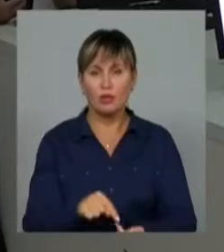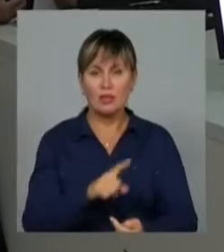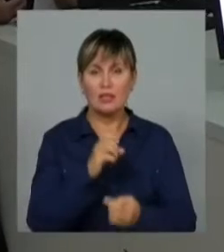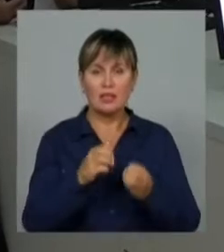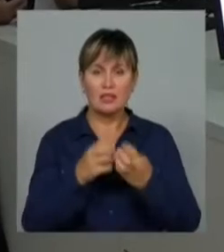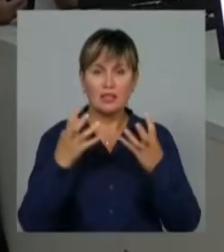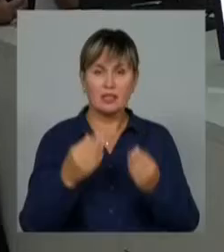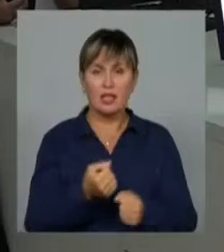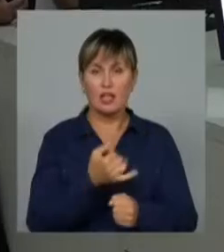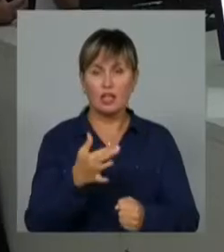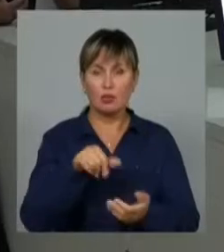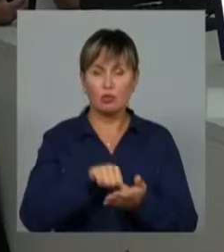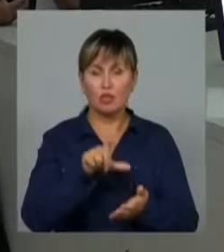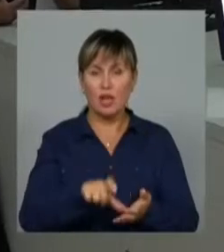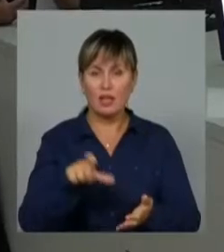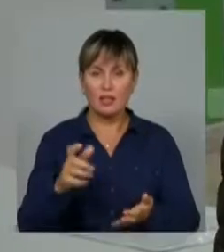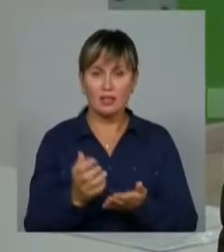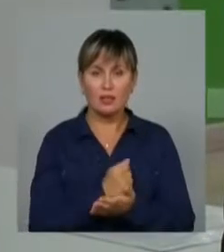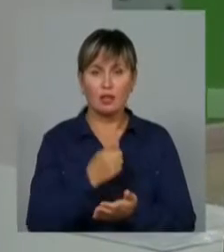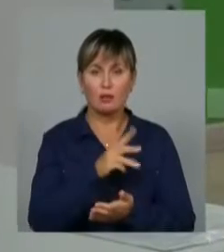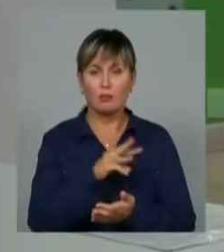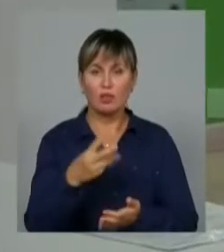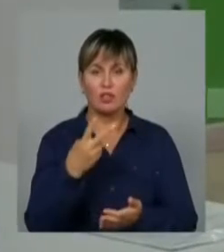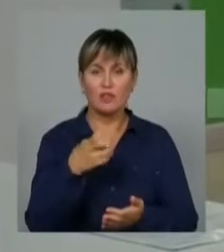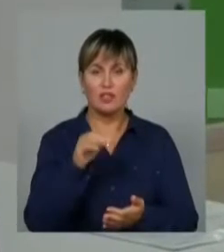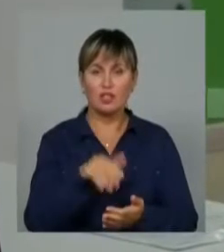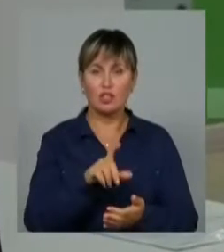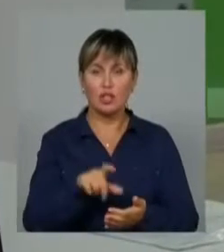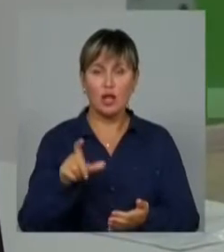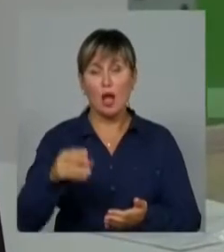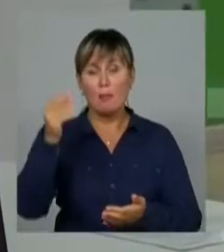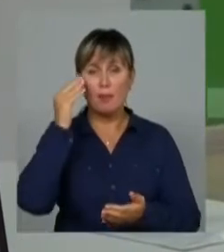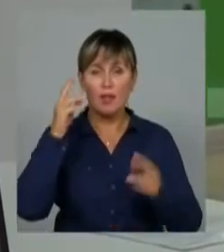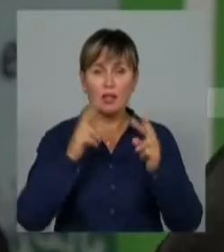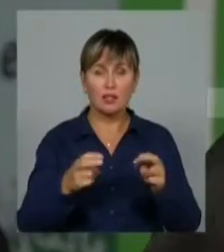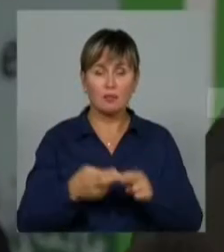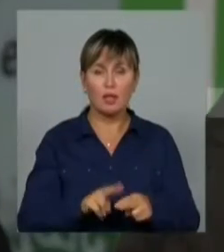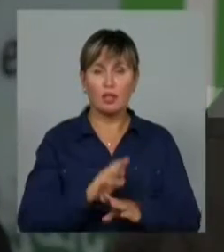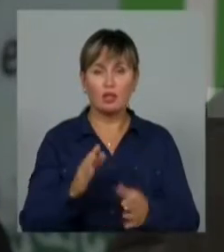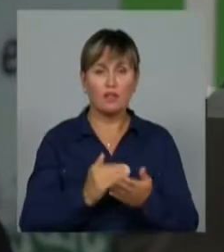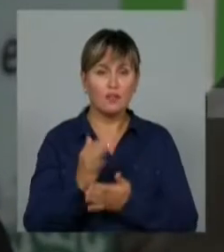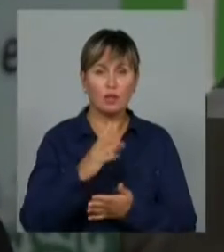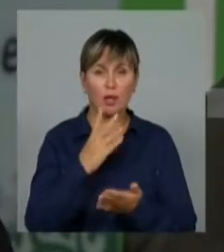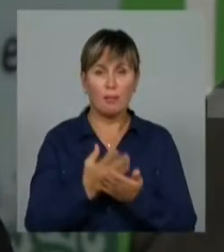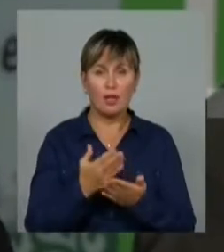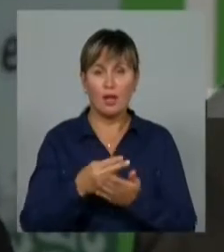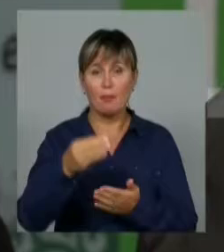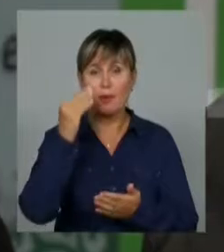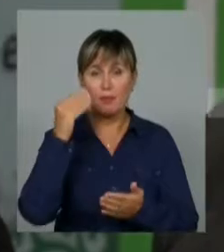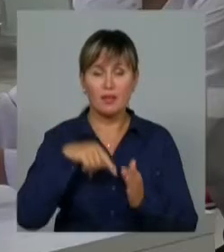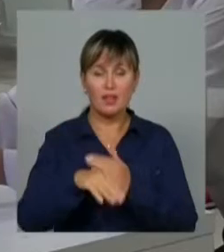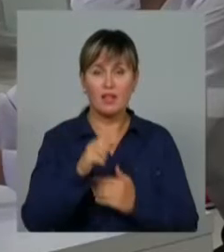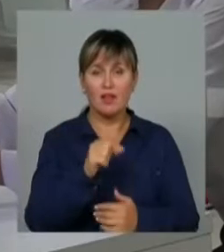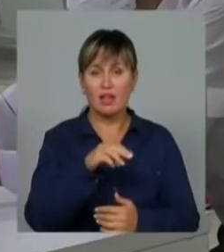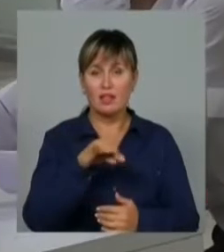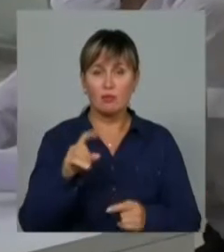10 дней количество участников достигло 1 200 000 человек. Но, по мнению экспертов, это еще невысокие показатели. По мнению Фатимы